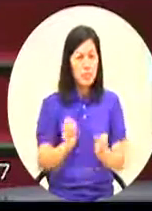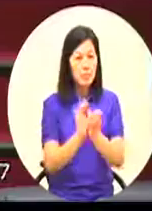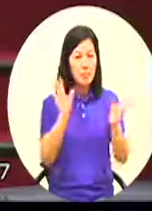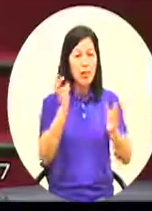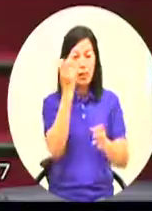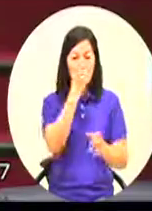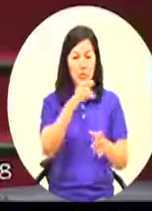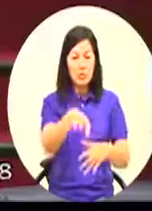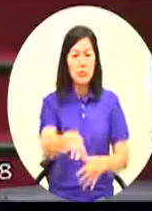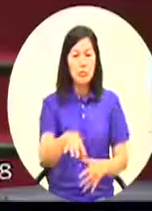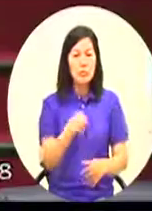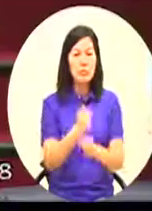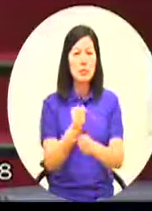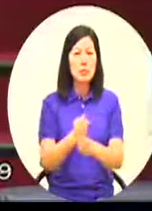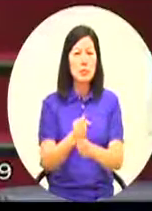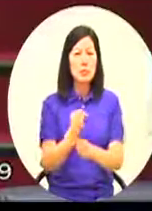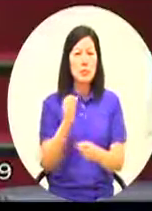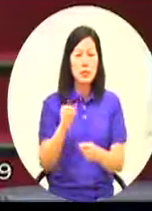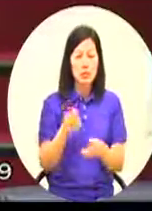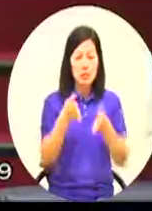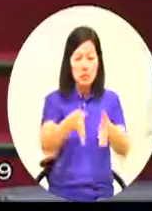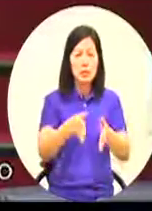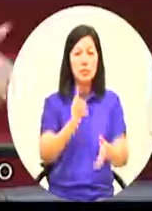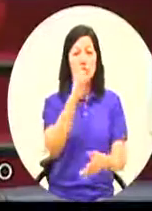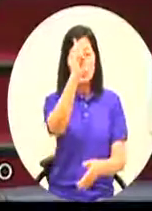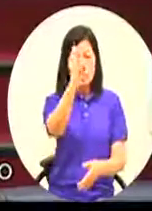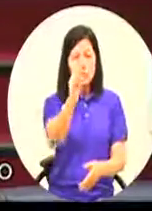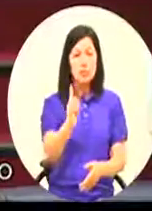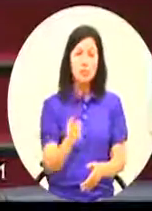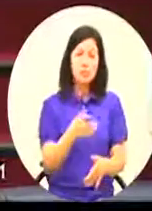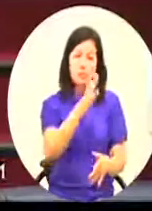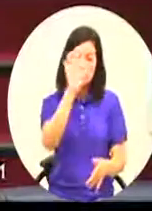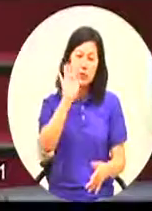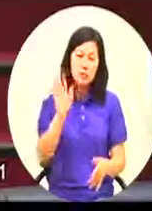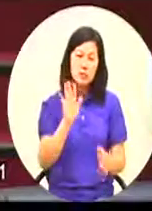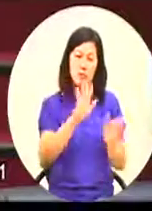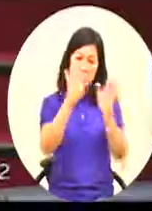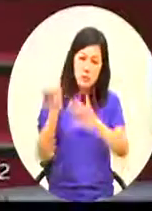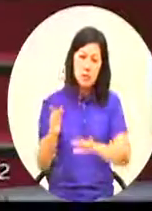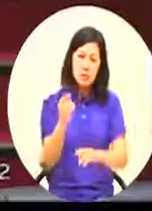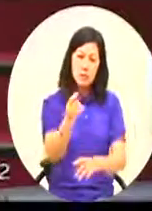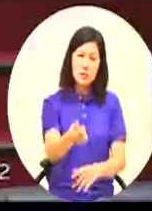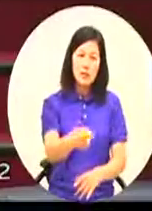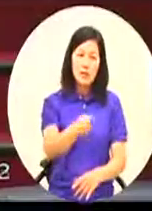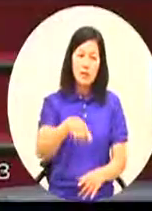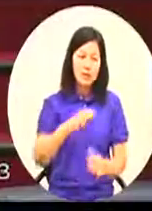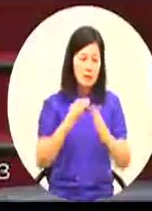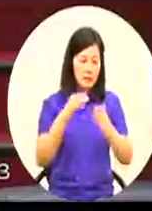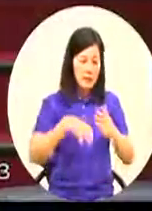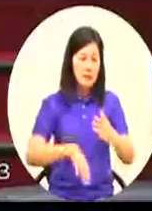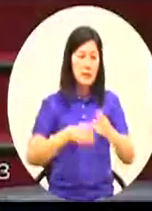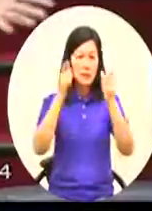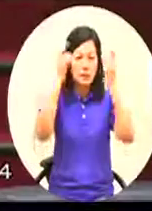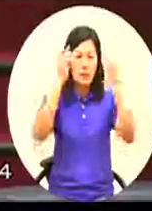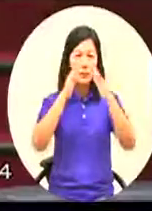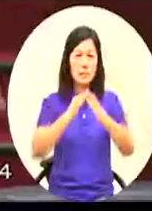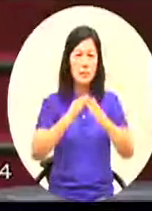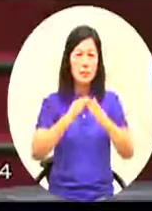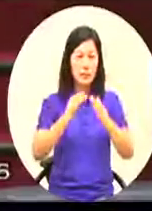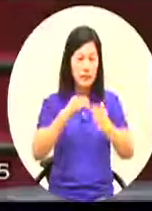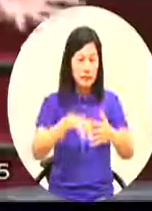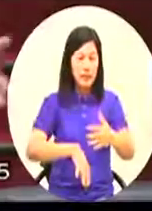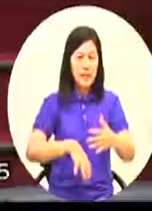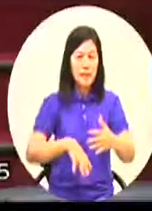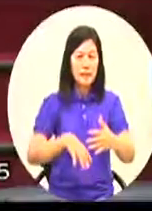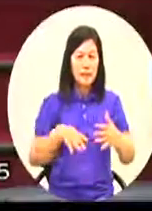处他所做的事只有一个景点而已。他是中央的，我们管不到。可是我们自己家里人，高雄市是我们自己家里人，大家